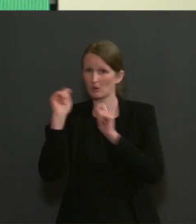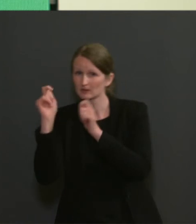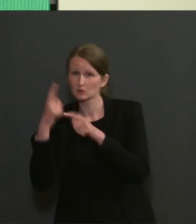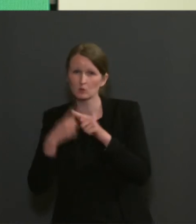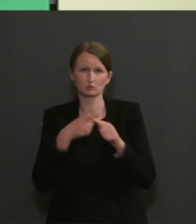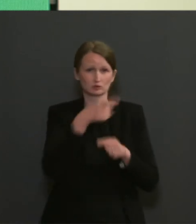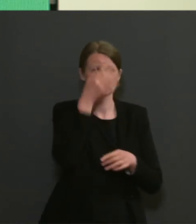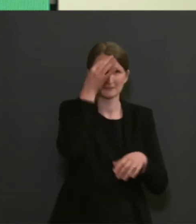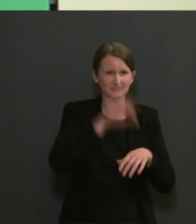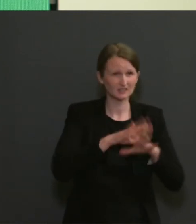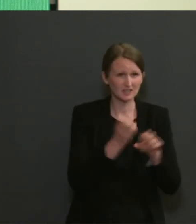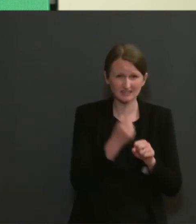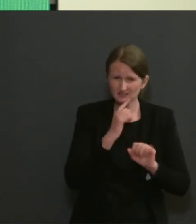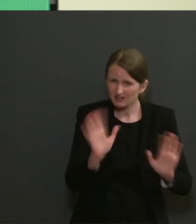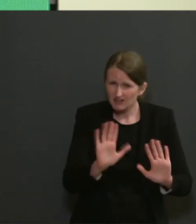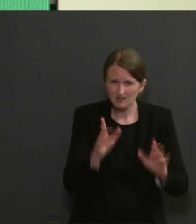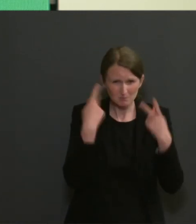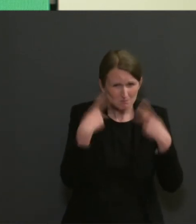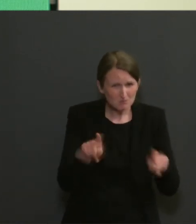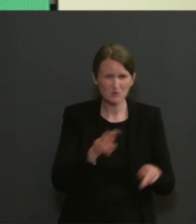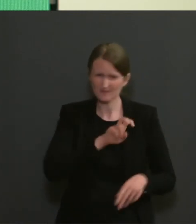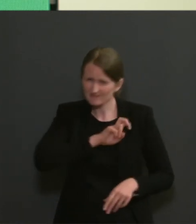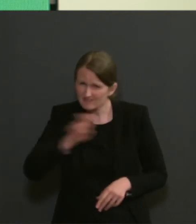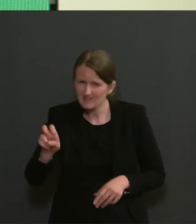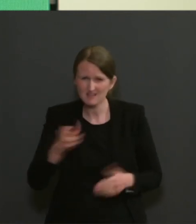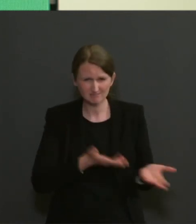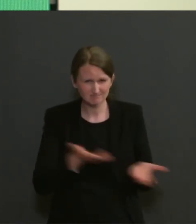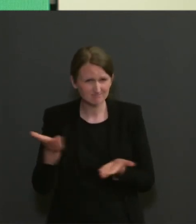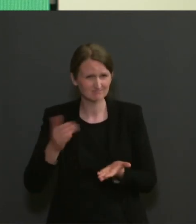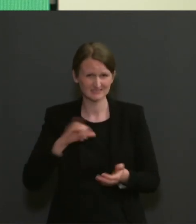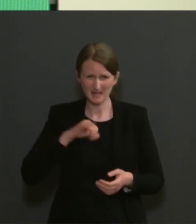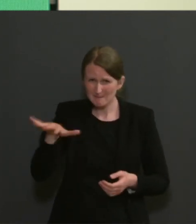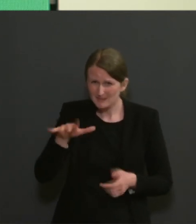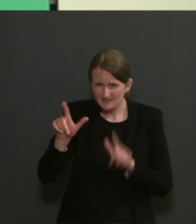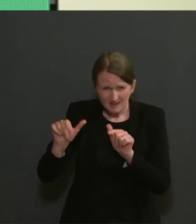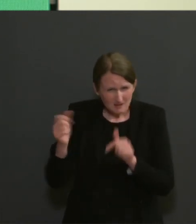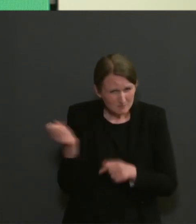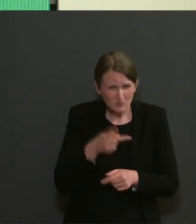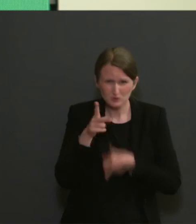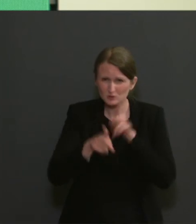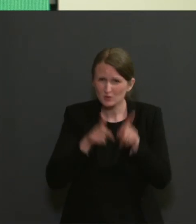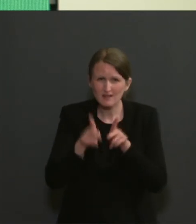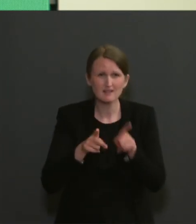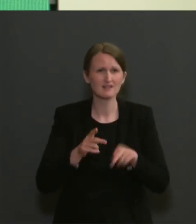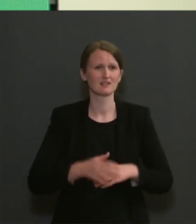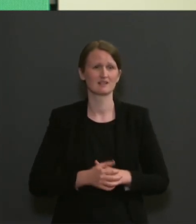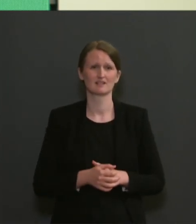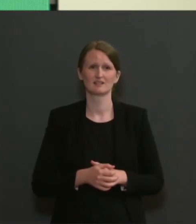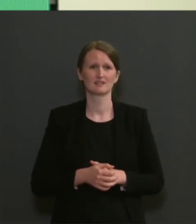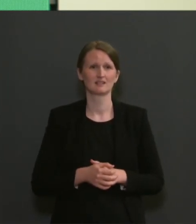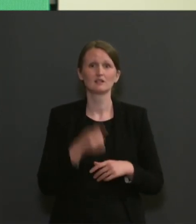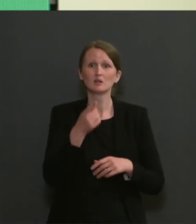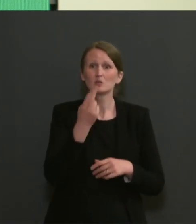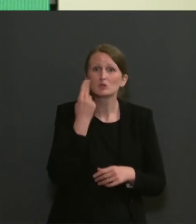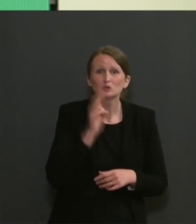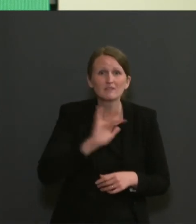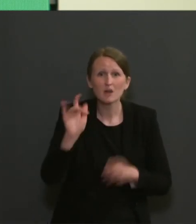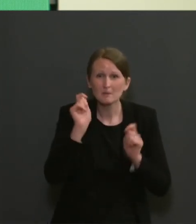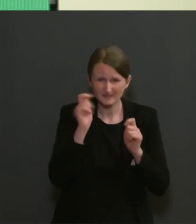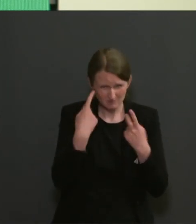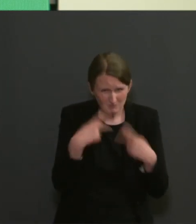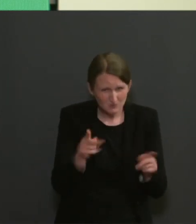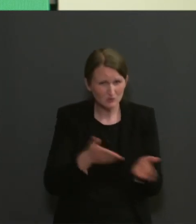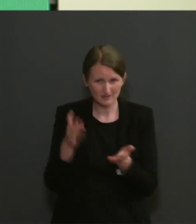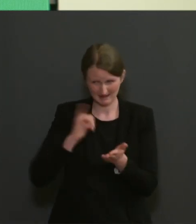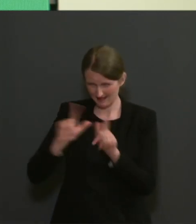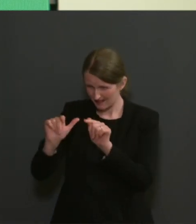autres que le Covid. Et si nécessaire, il y a des lits disponibles pour des hospitalisations autres que le Covid. Ne laissez pas